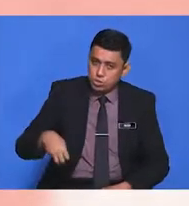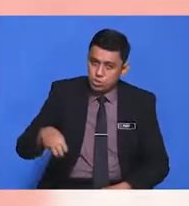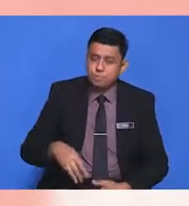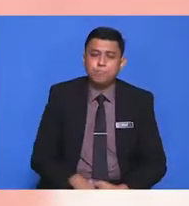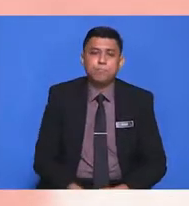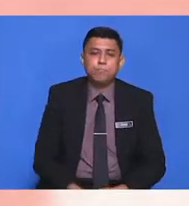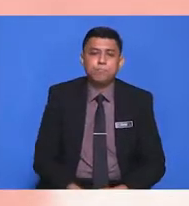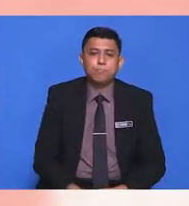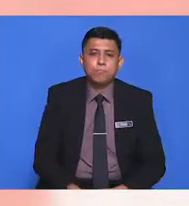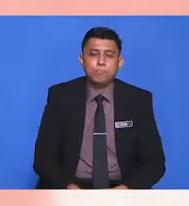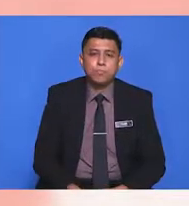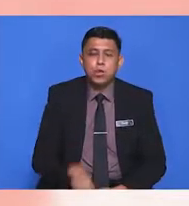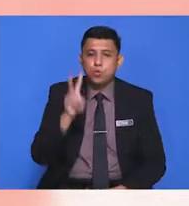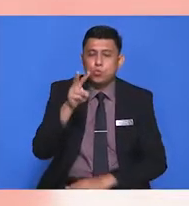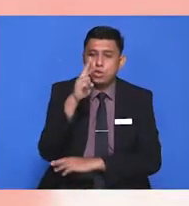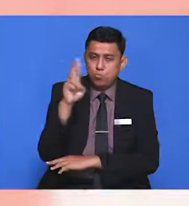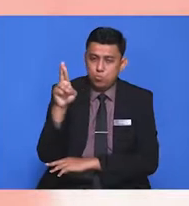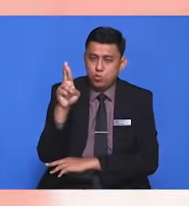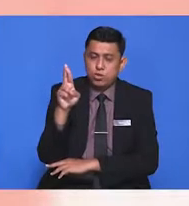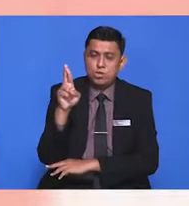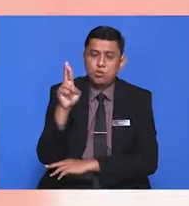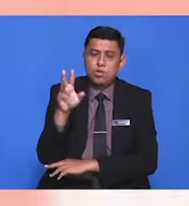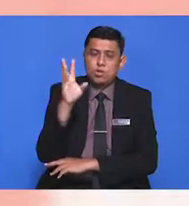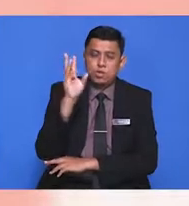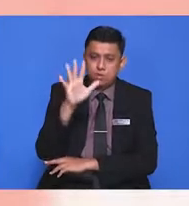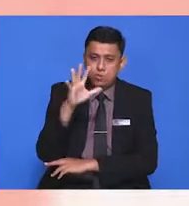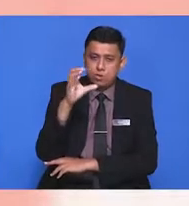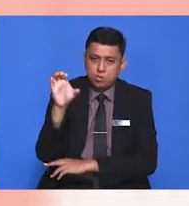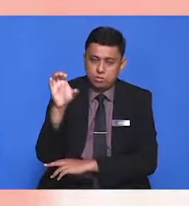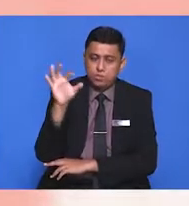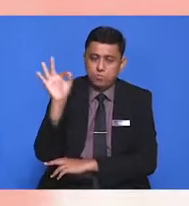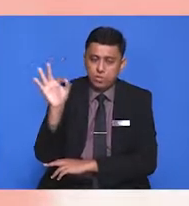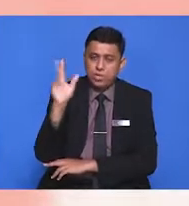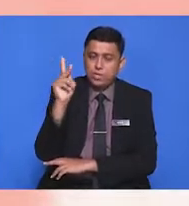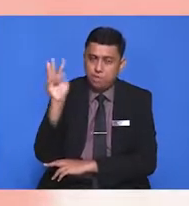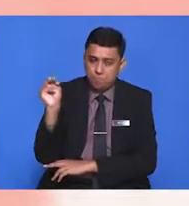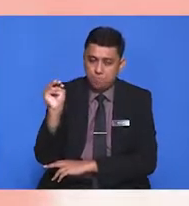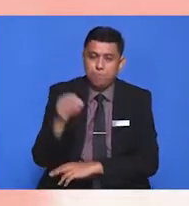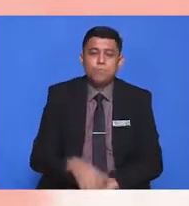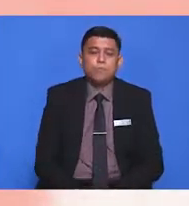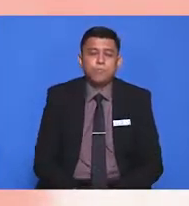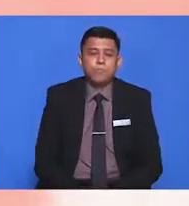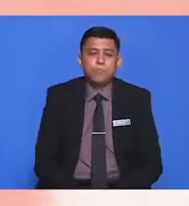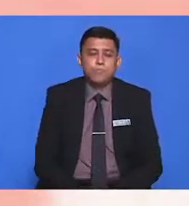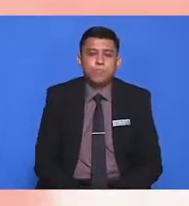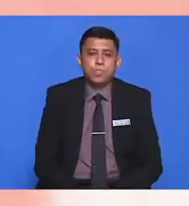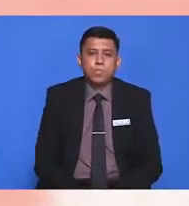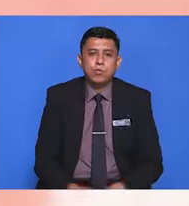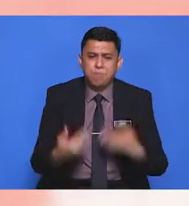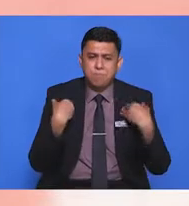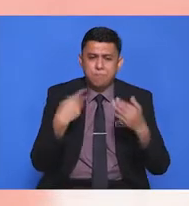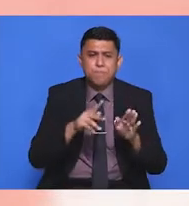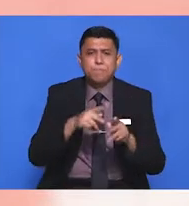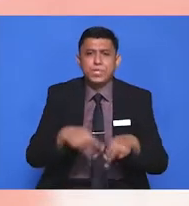Tenggara iaitu 2,569 km persegi. Kepentingan utama Tol Sep adalah